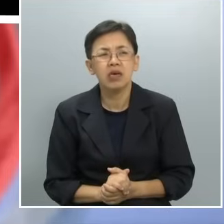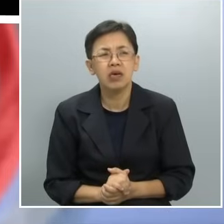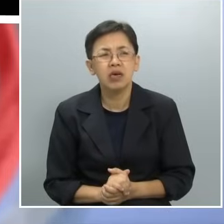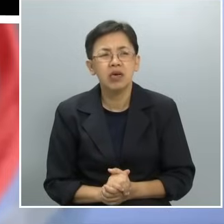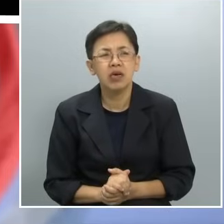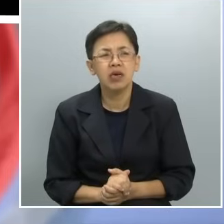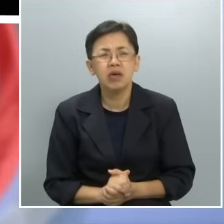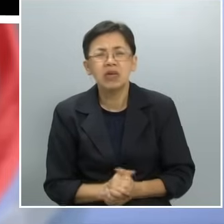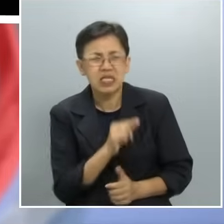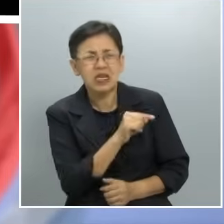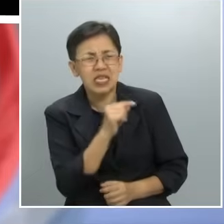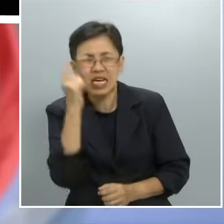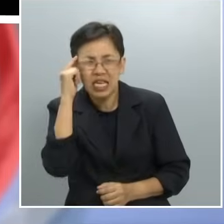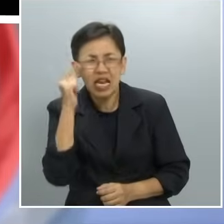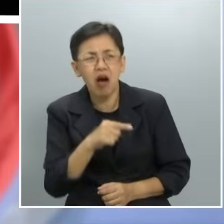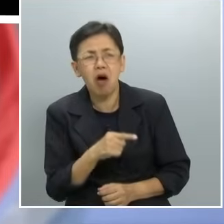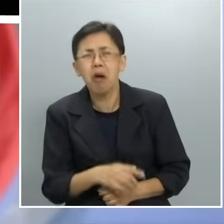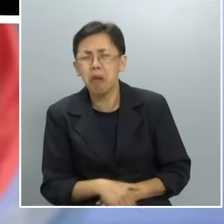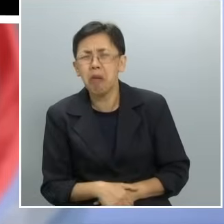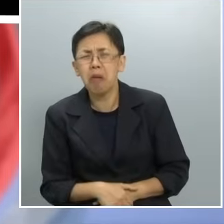องติดแล้วนะมันก็ต้องนั่น